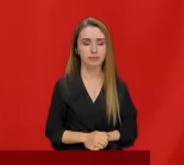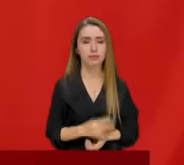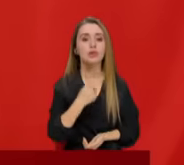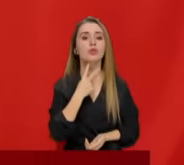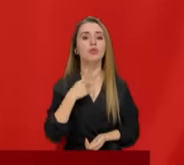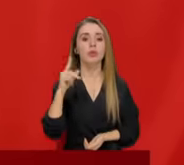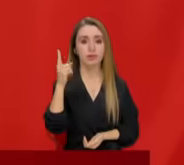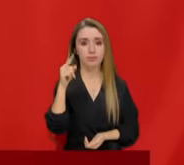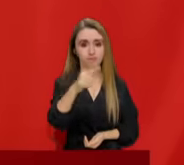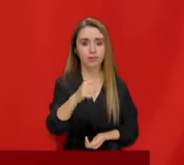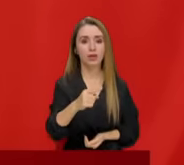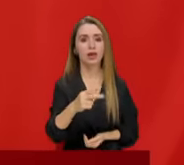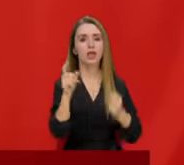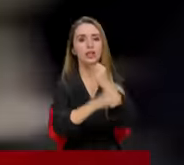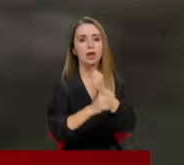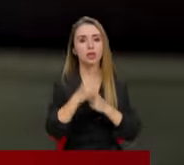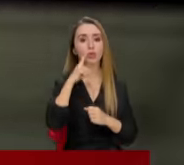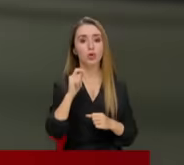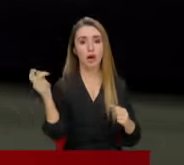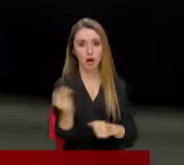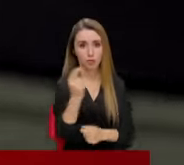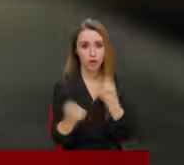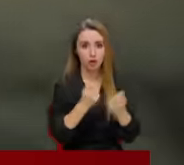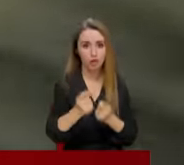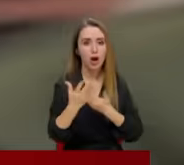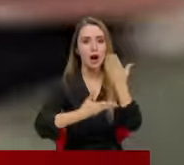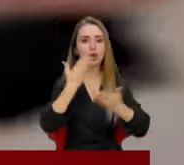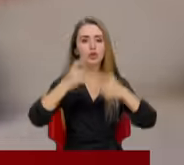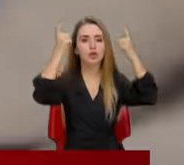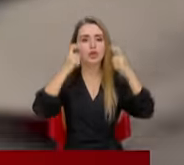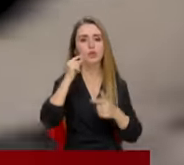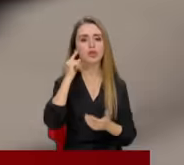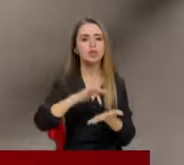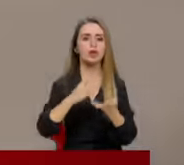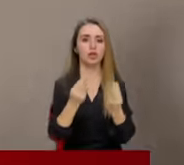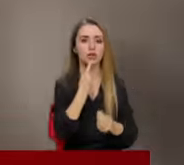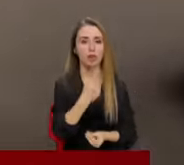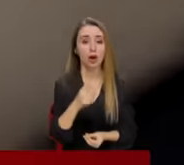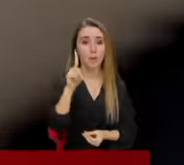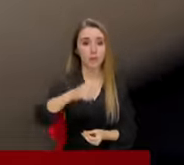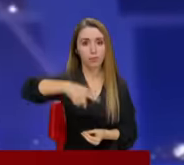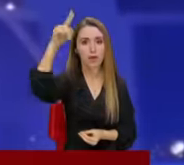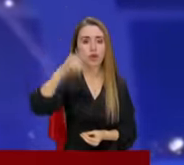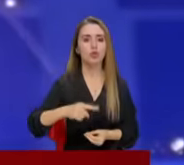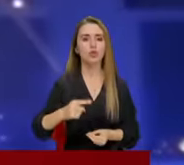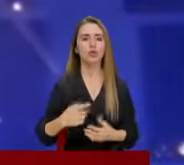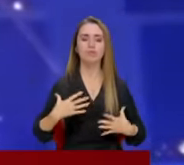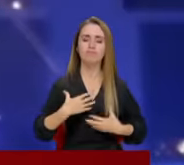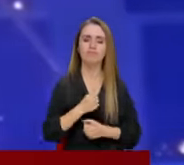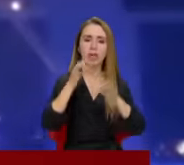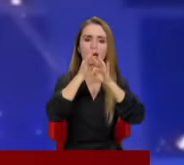Rusya lideri Putin teröristlerin Ukrayna'ya kaçmaya çalıştığını anlattı. Sorumluları cezalandıracağız dedi. Bir günlük ulusal yas ilan